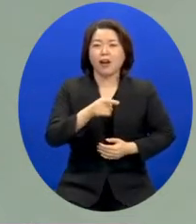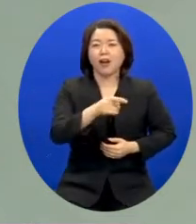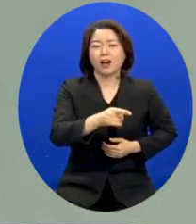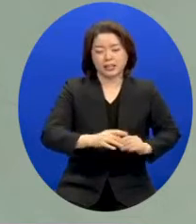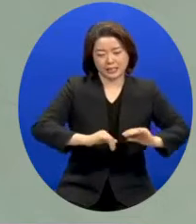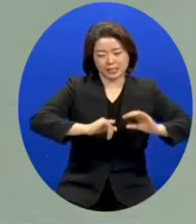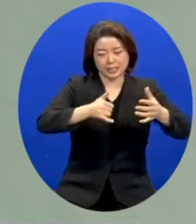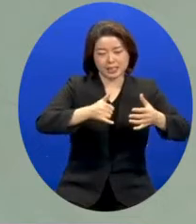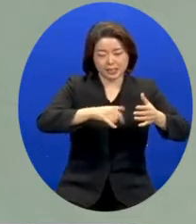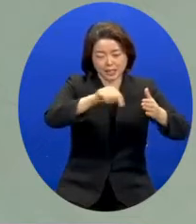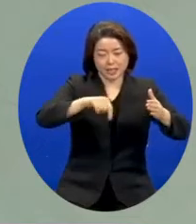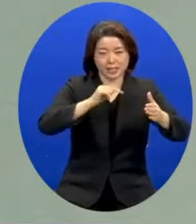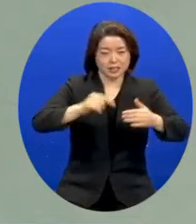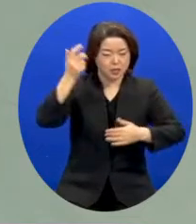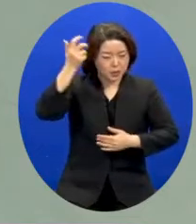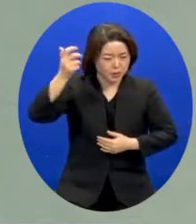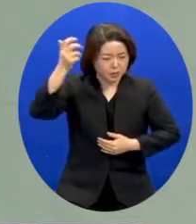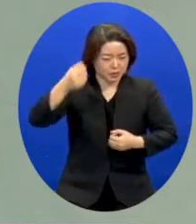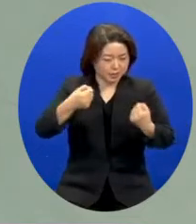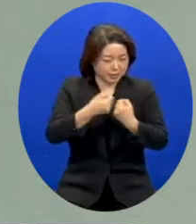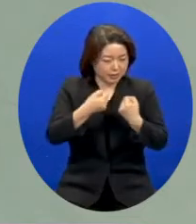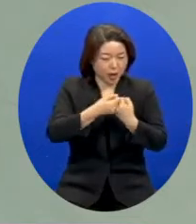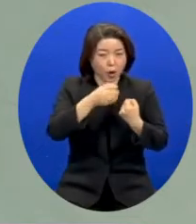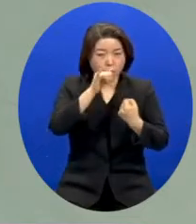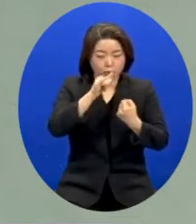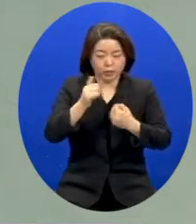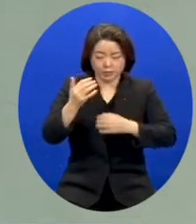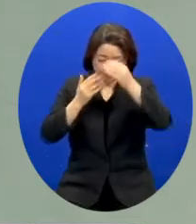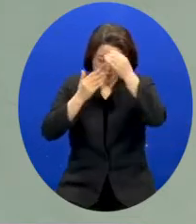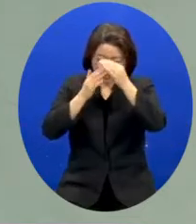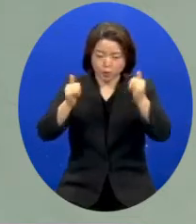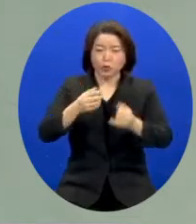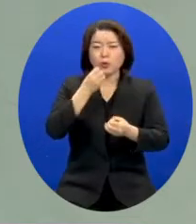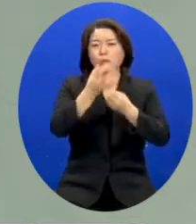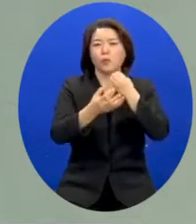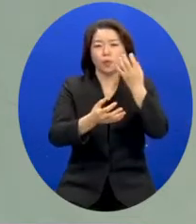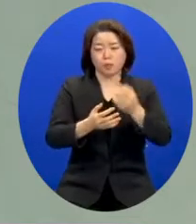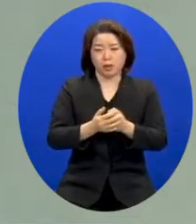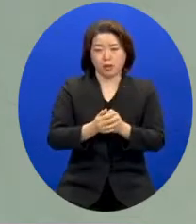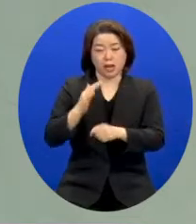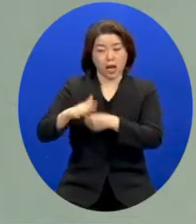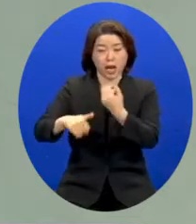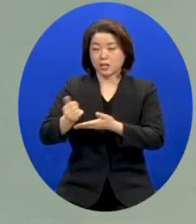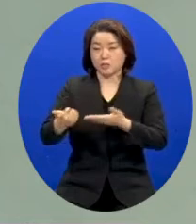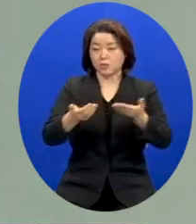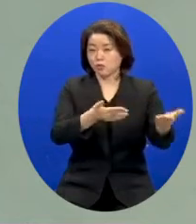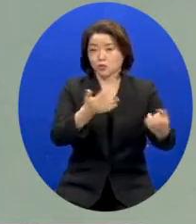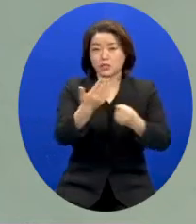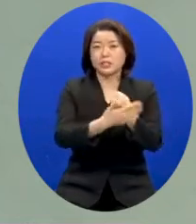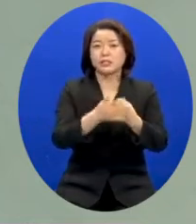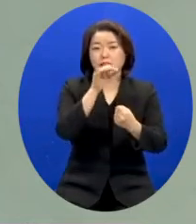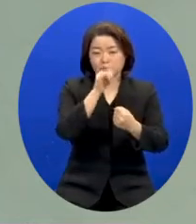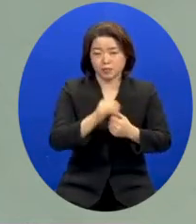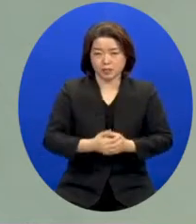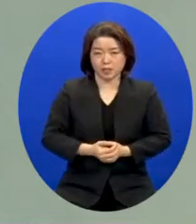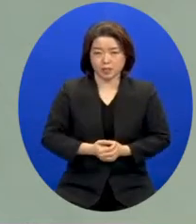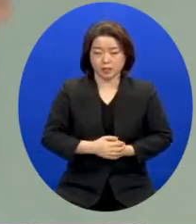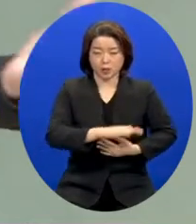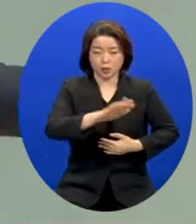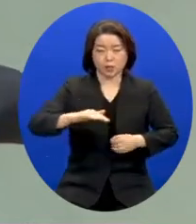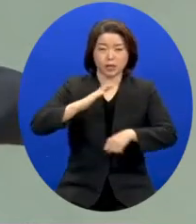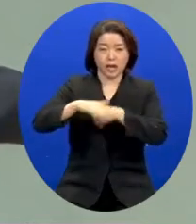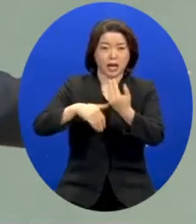싸움을 싸우고 있는 성도들의 고백입니다. 하나님이 성도들에게 주신 은혜입니다. 우리가 하나님께 찬양하는